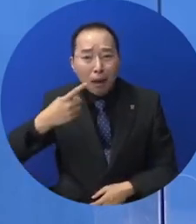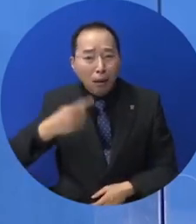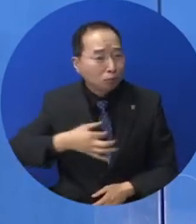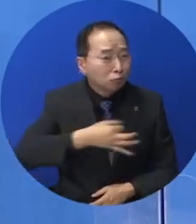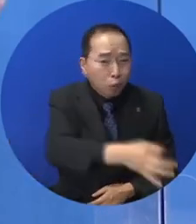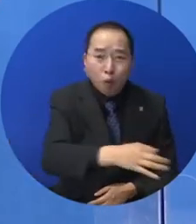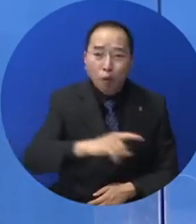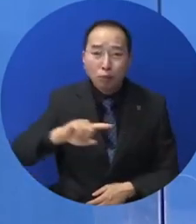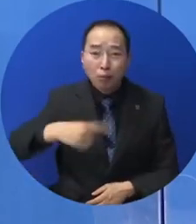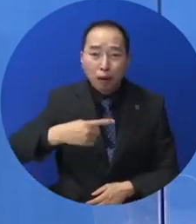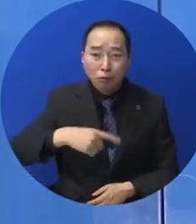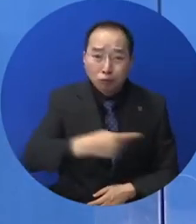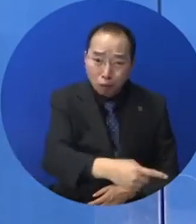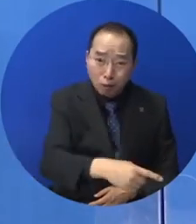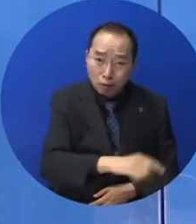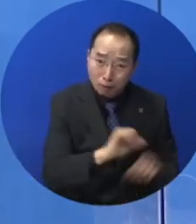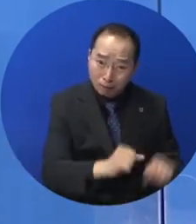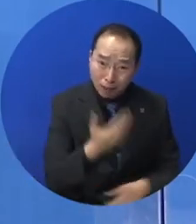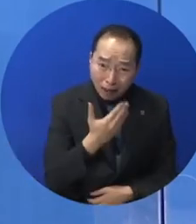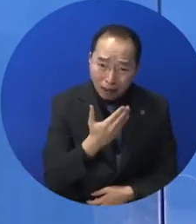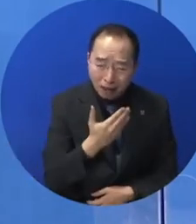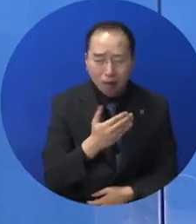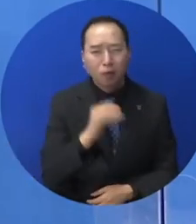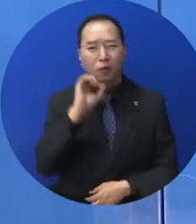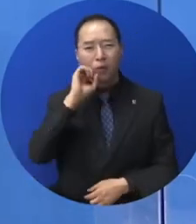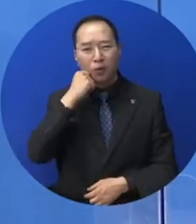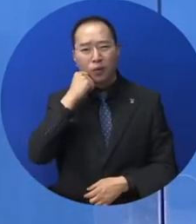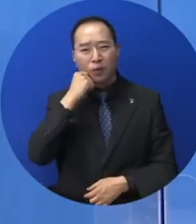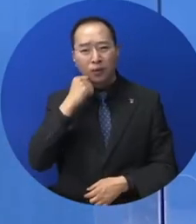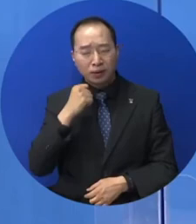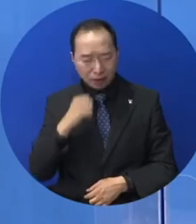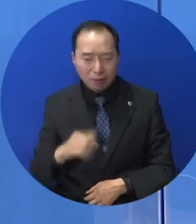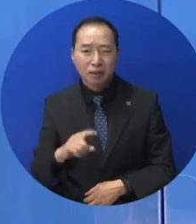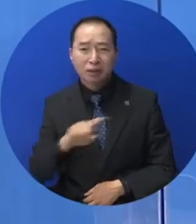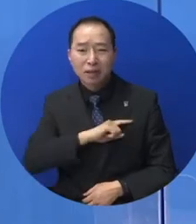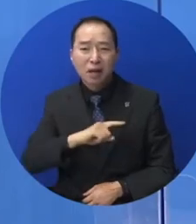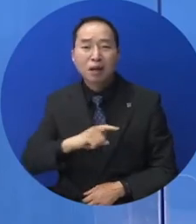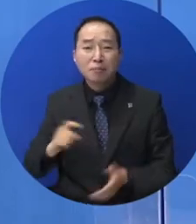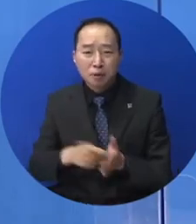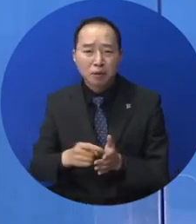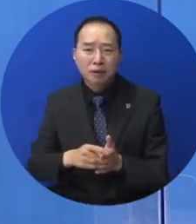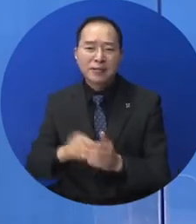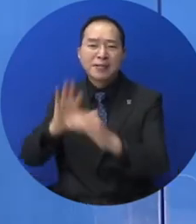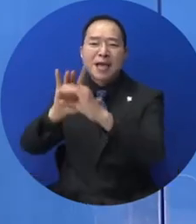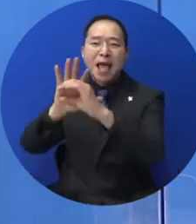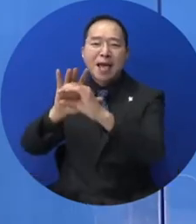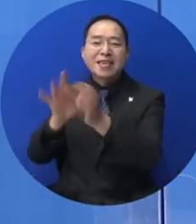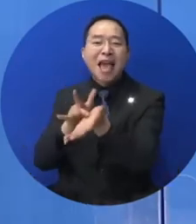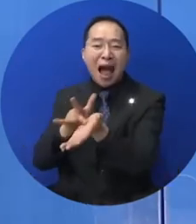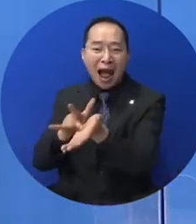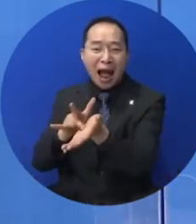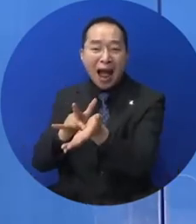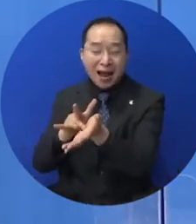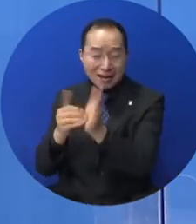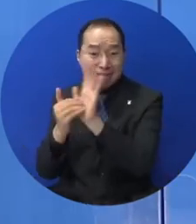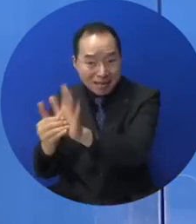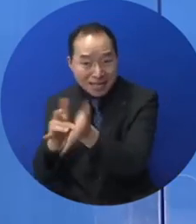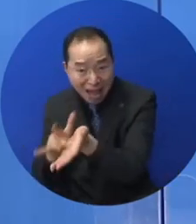그래서 저는 이 코로나 치료제와 백신의 조기 보급을 서울 시민들에게 약속드린 바